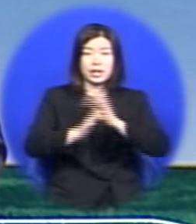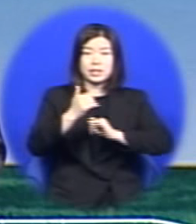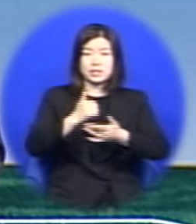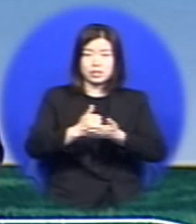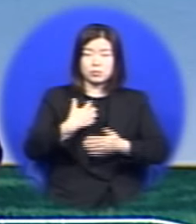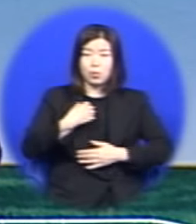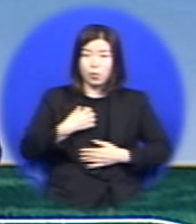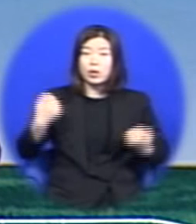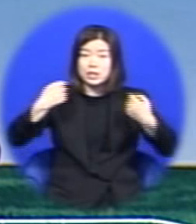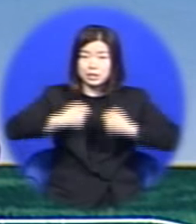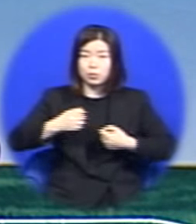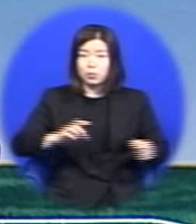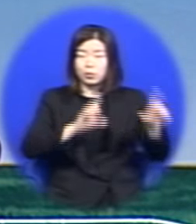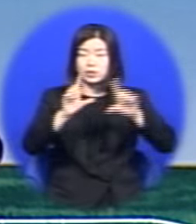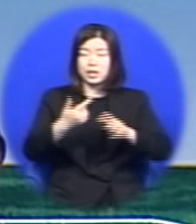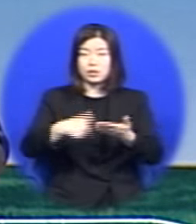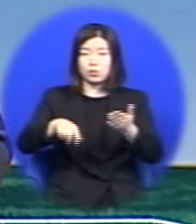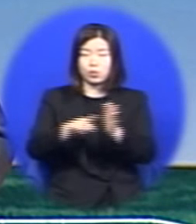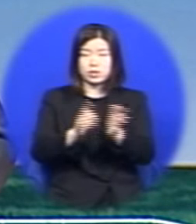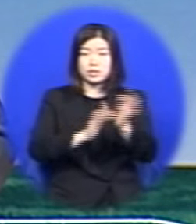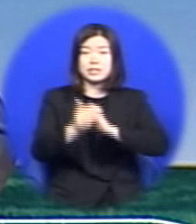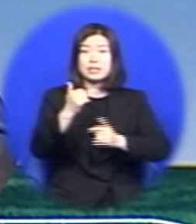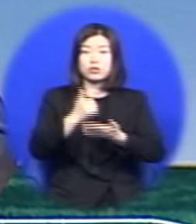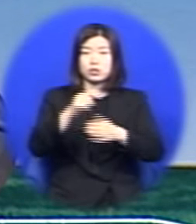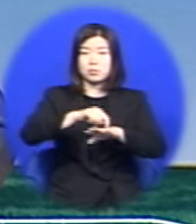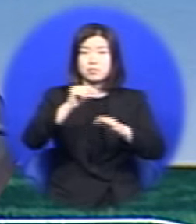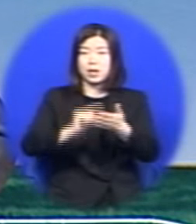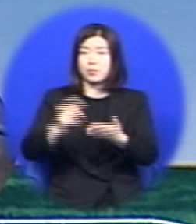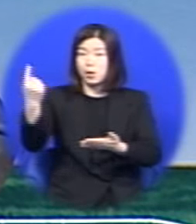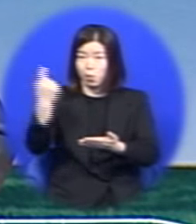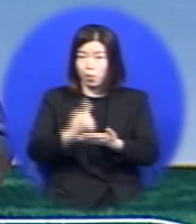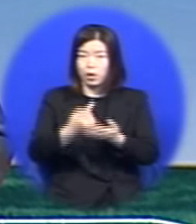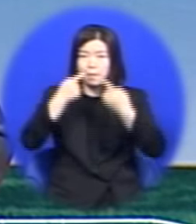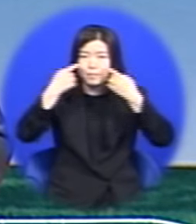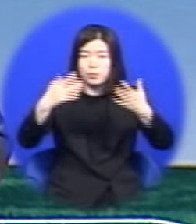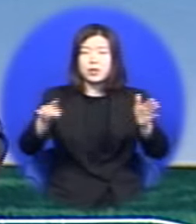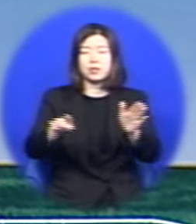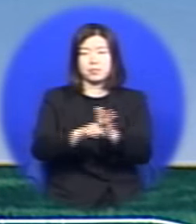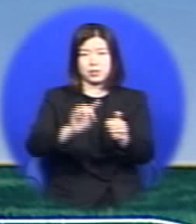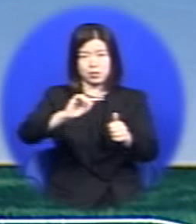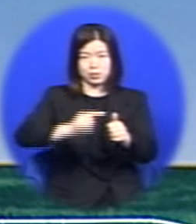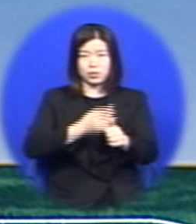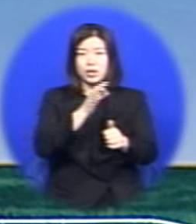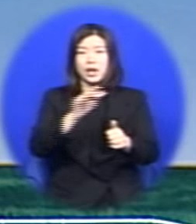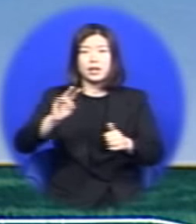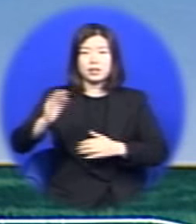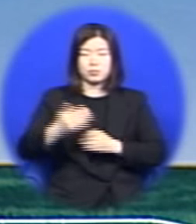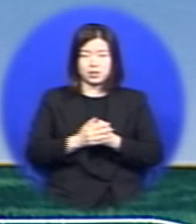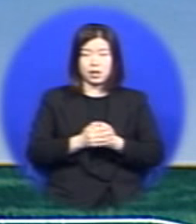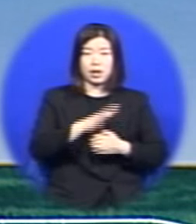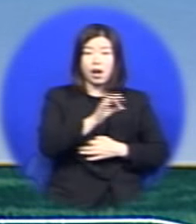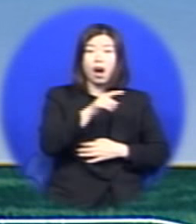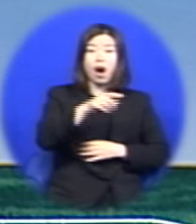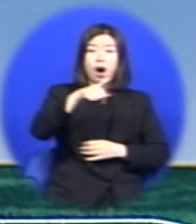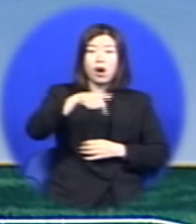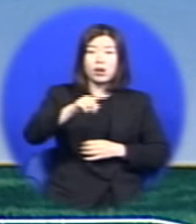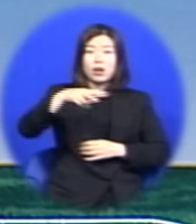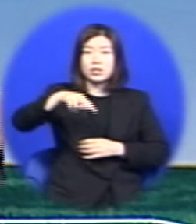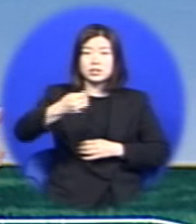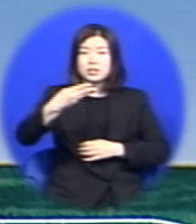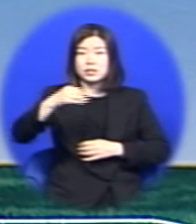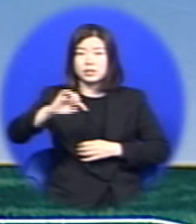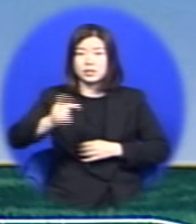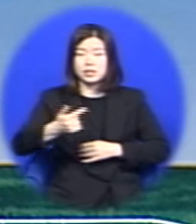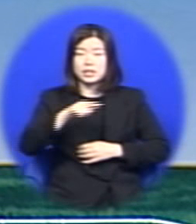예수님으로 옷 입고 살려면 예수님이 마음에 임하셨음이 분명히 믿어져야 됩니다. 어거스틴이 오늘 이 본문의 말씀을